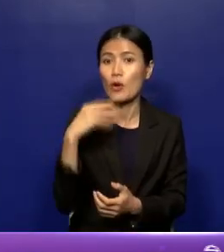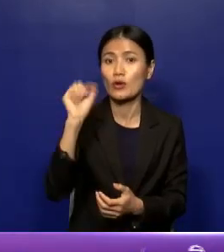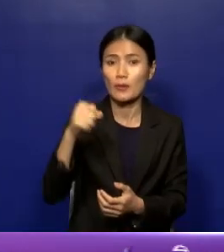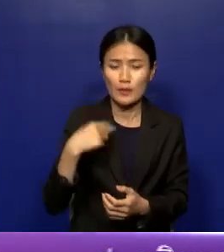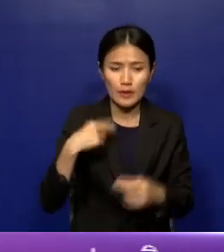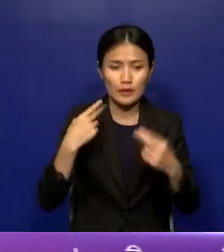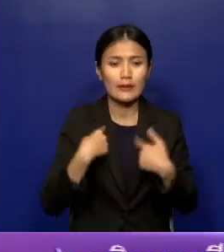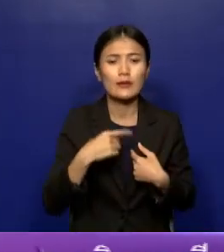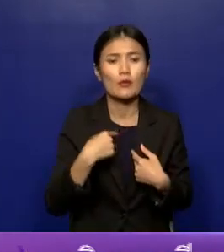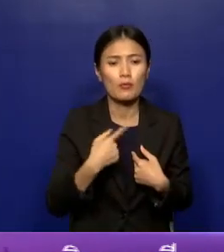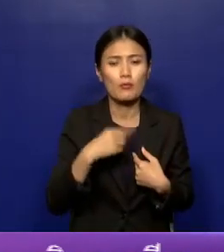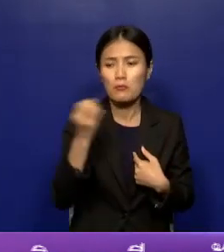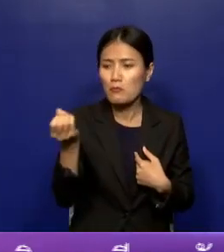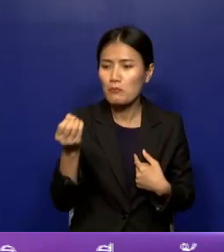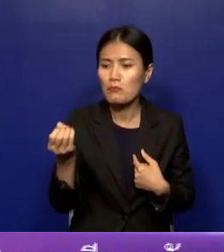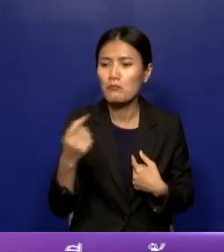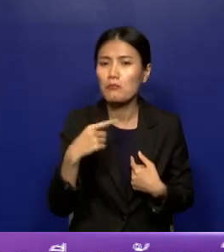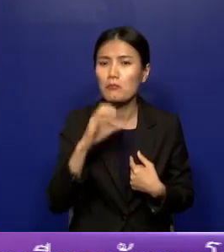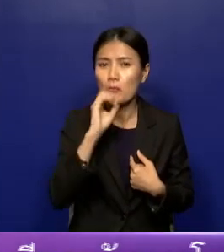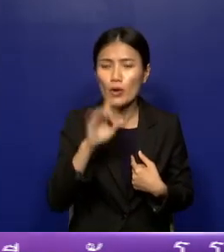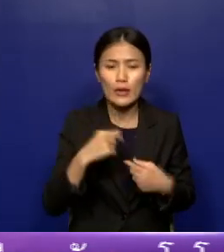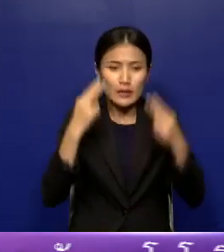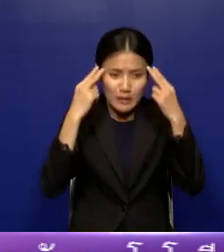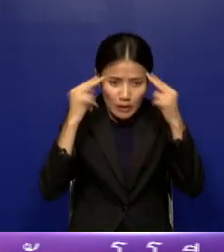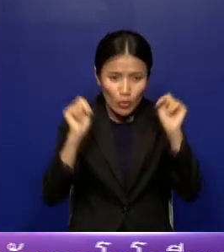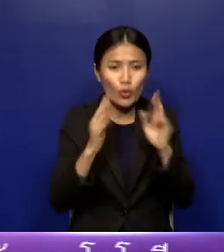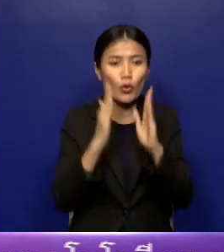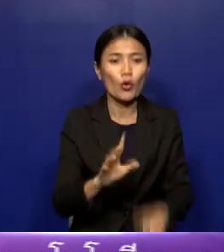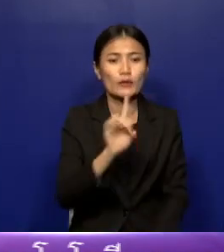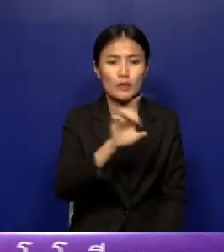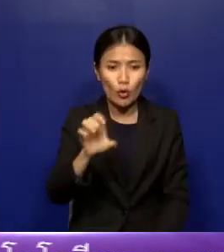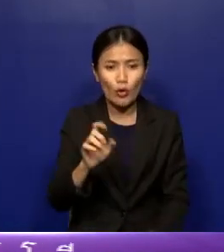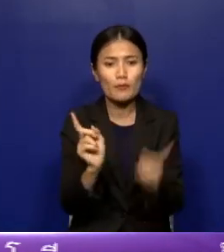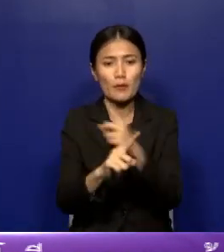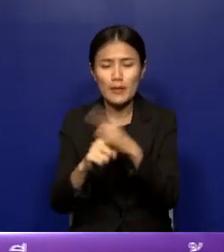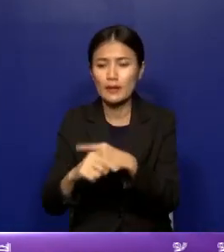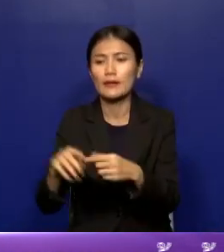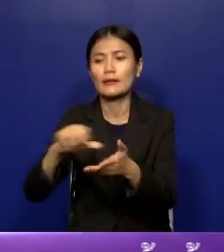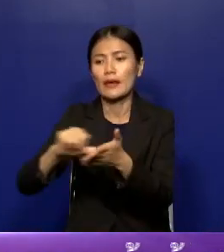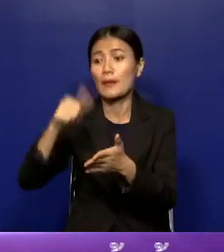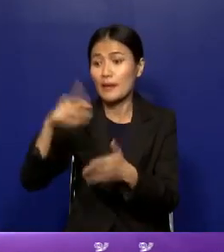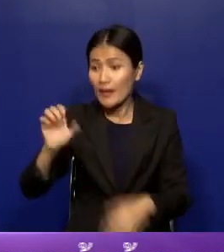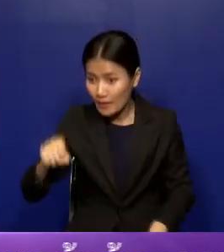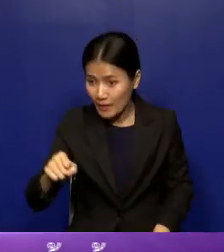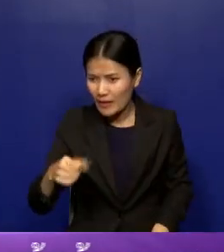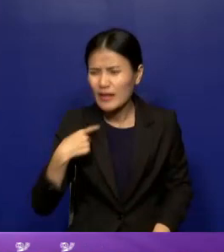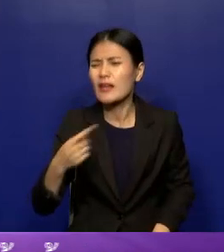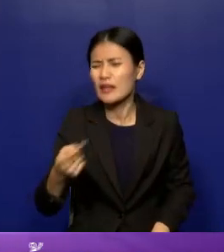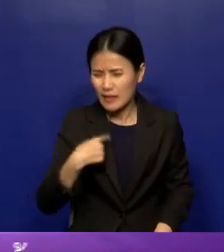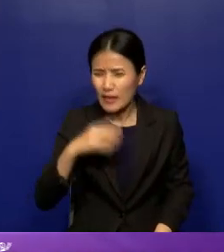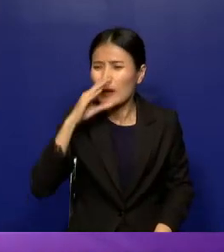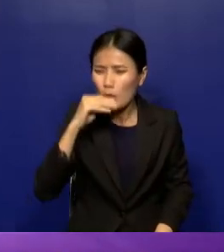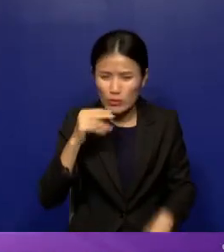องแล้วจะเปิดให้ฟังแล้วจะเชื่อถือที่ท่านพูดมาเมื่อกี้หรือไม่นะเพราะฉะนั้นการที่ท่